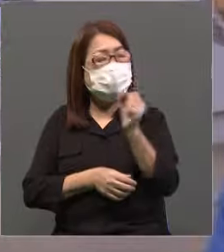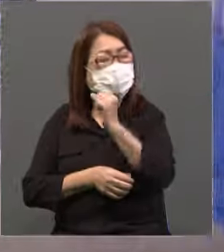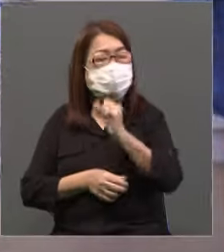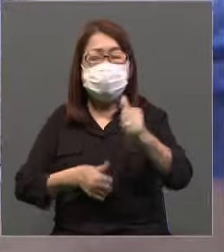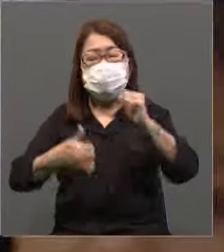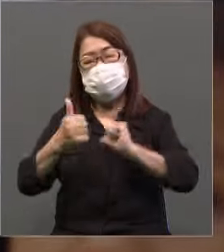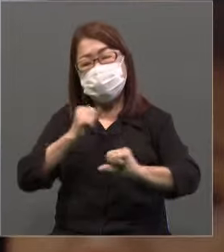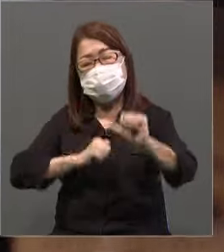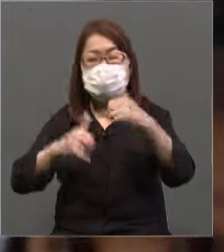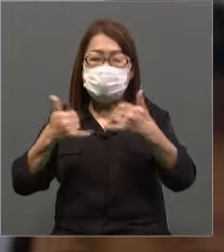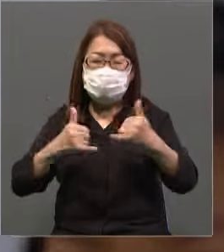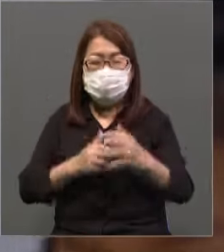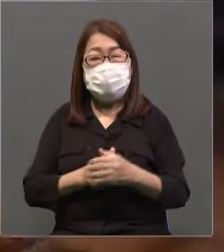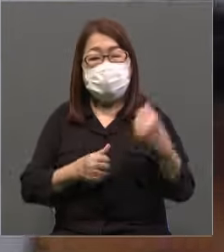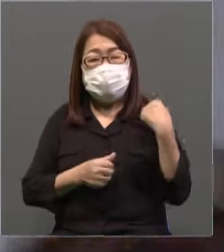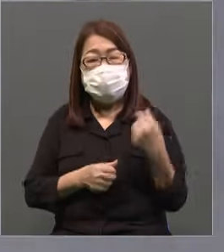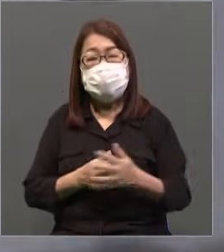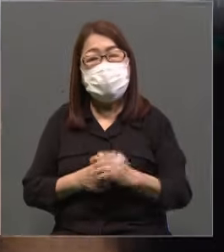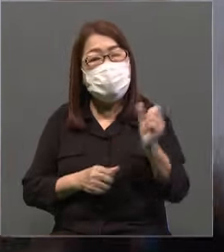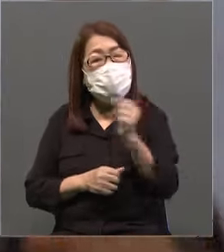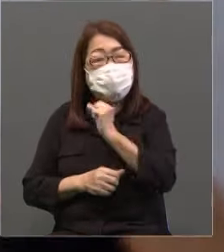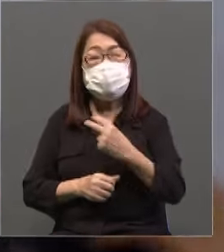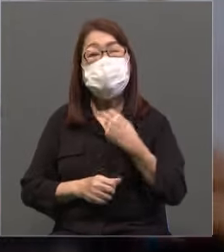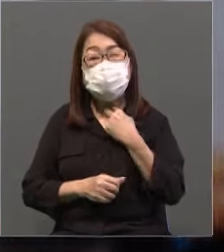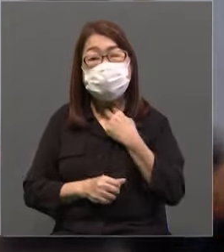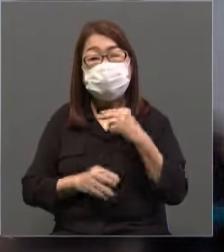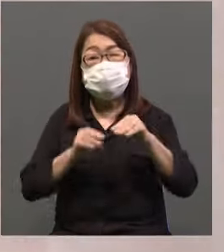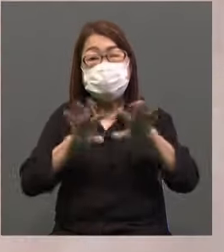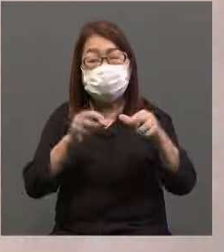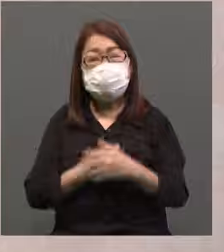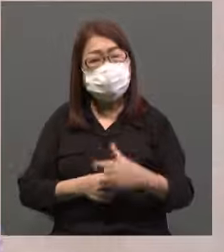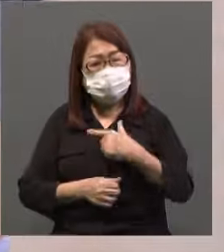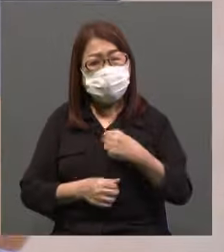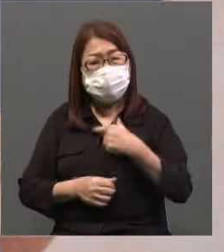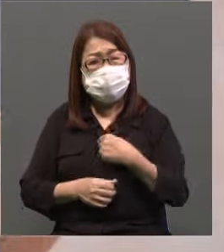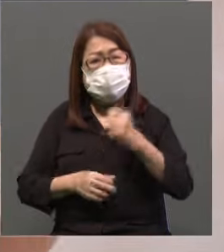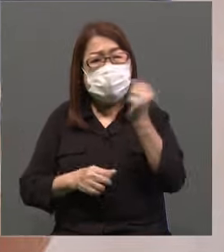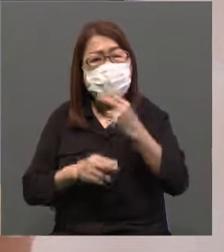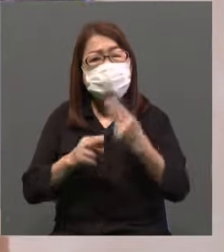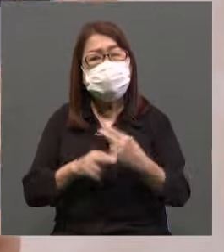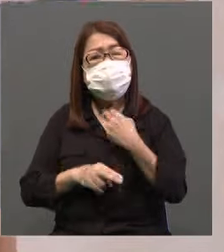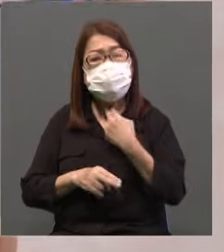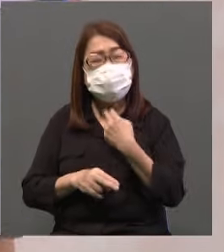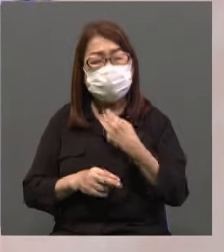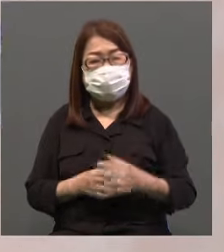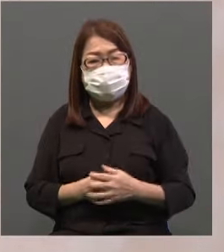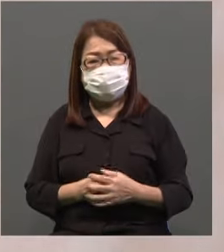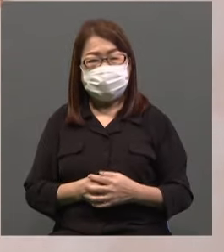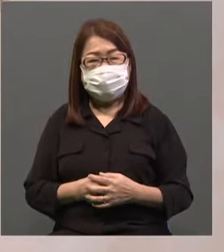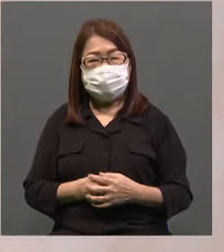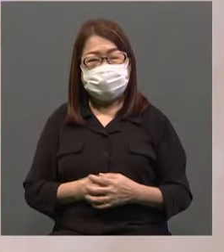มาเต้นแถมยังร้องเพลงกบโชว์ทีมงานอวดว่าเป็นเพลงที่ชอบที่สุดให้เราได้ฟังกันด้วย